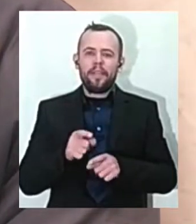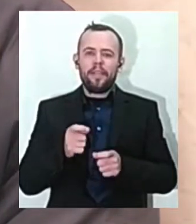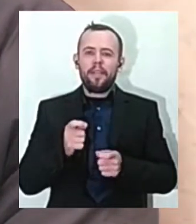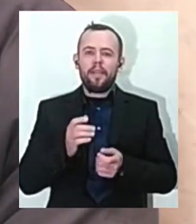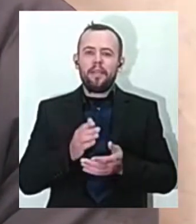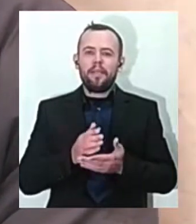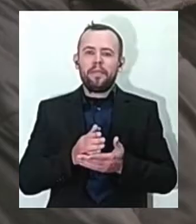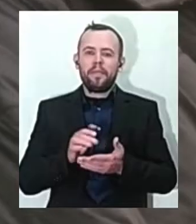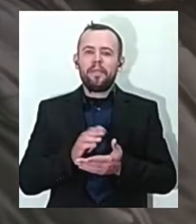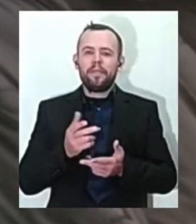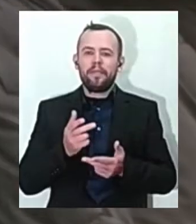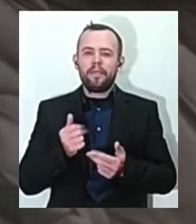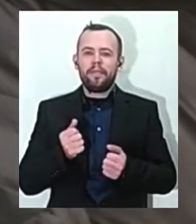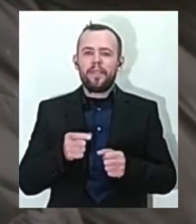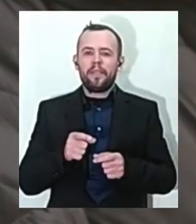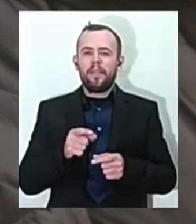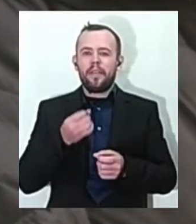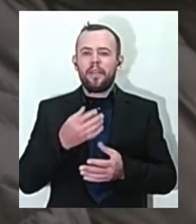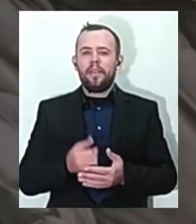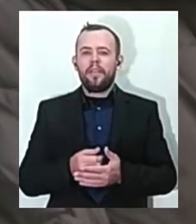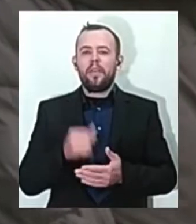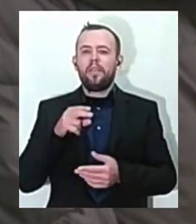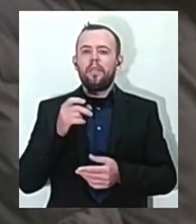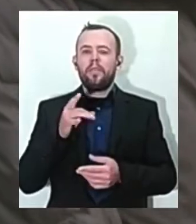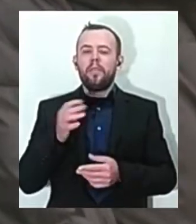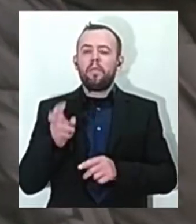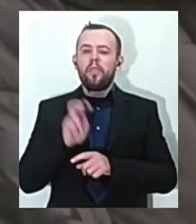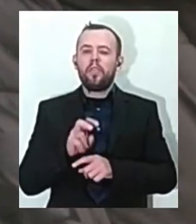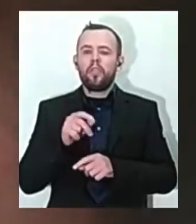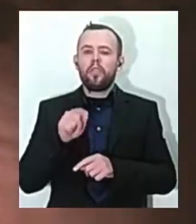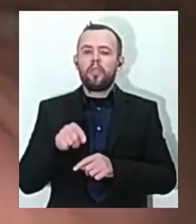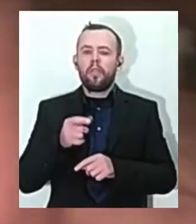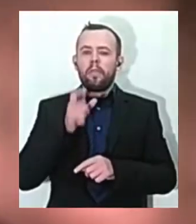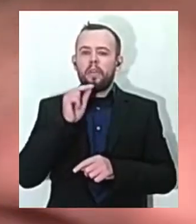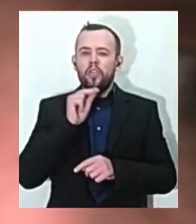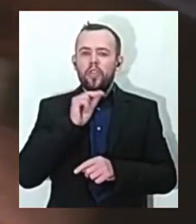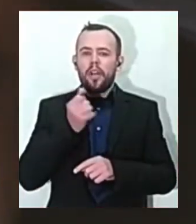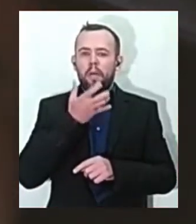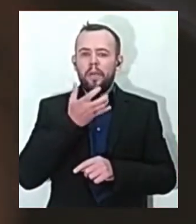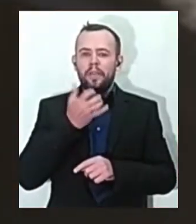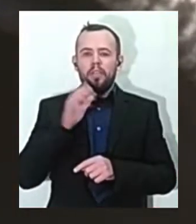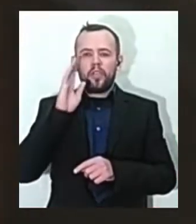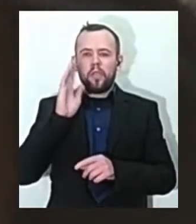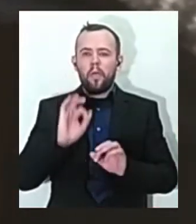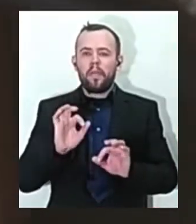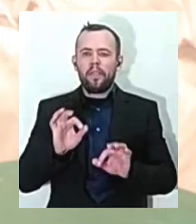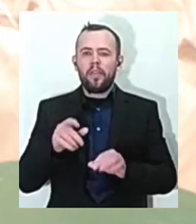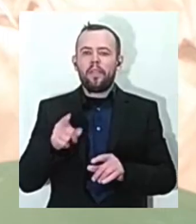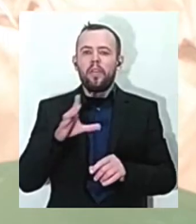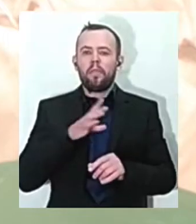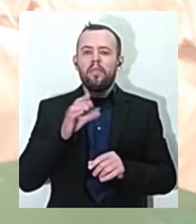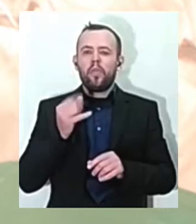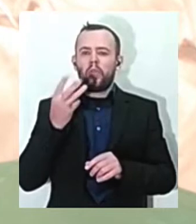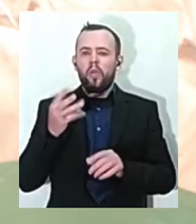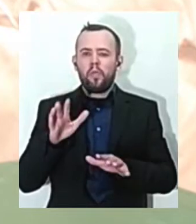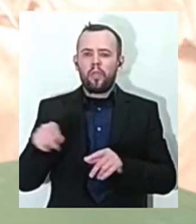повністю. Тут дуже хорошо глядять. Дмитро Демидов прийшов сюди попити чаю та зігрітися. Чоловік розповів, він був у трьох пунктах обігріву, але